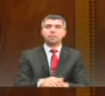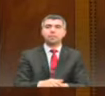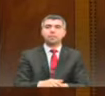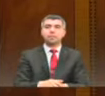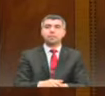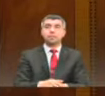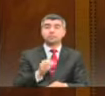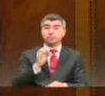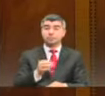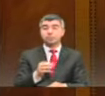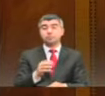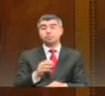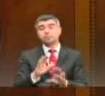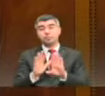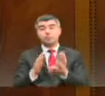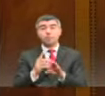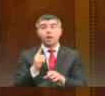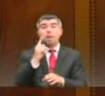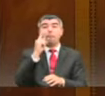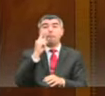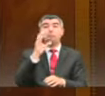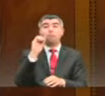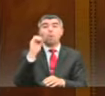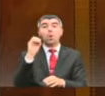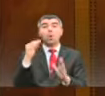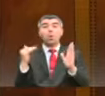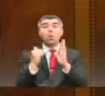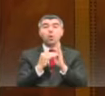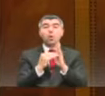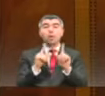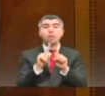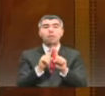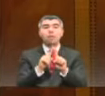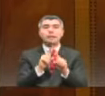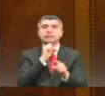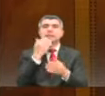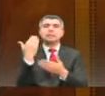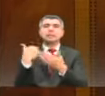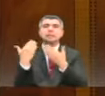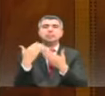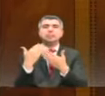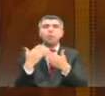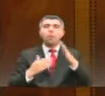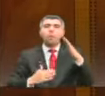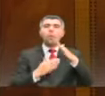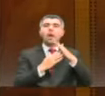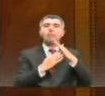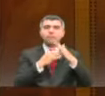توفير أكثر من 1,000,000 مقعد للمنقطعين عن الدراسة من أجل